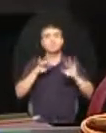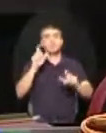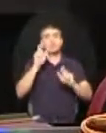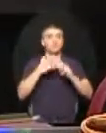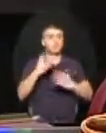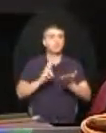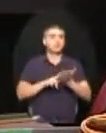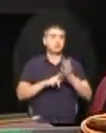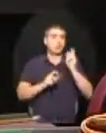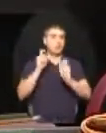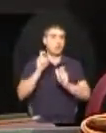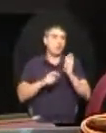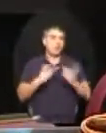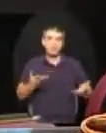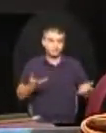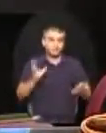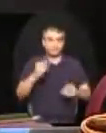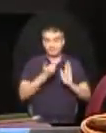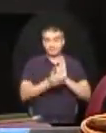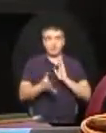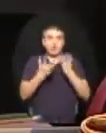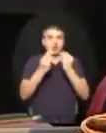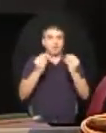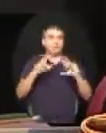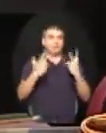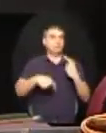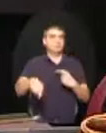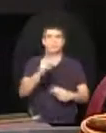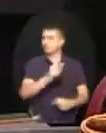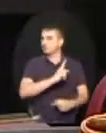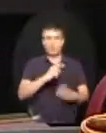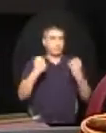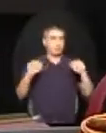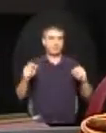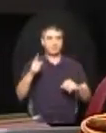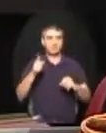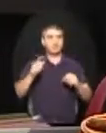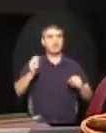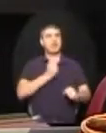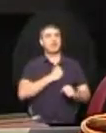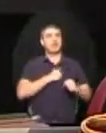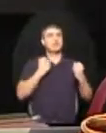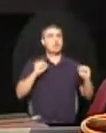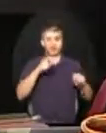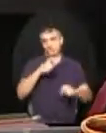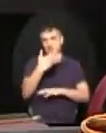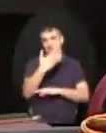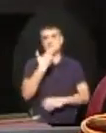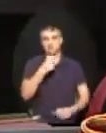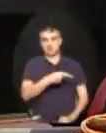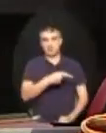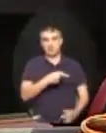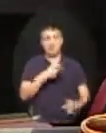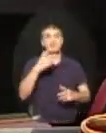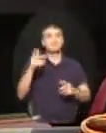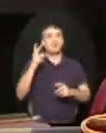אנשים בלי שום זכויות אדם, ומדירה כל כך הרבה ציבורים לשוליים, היא לא דמוקרטיה, היא אתנוקרטיה, וזה מה שמדינת ישראל.